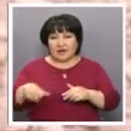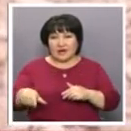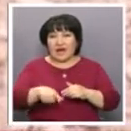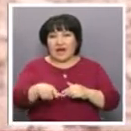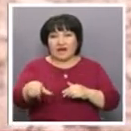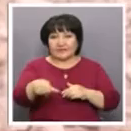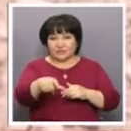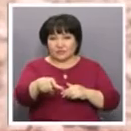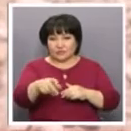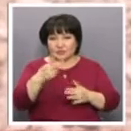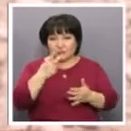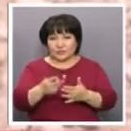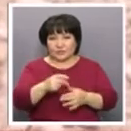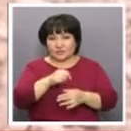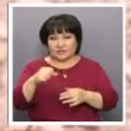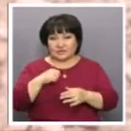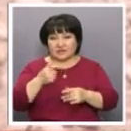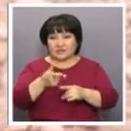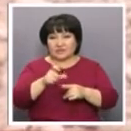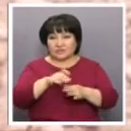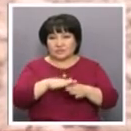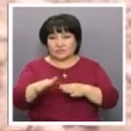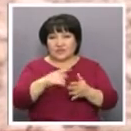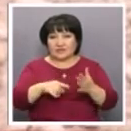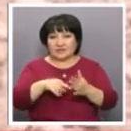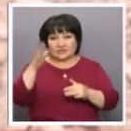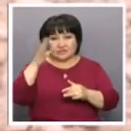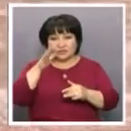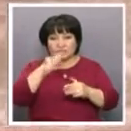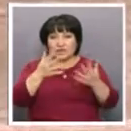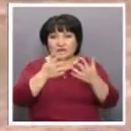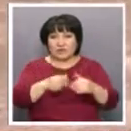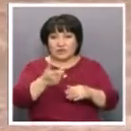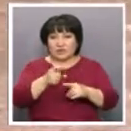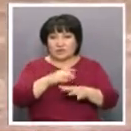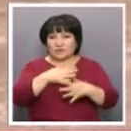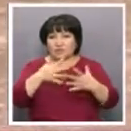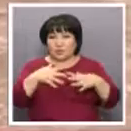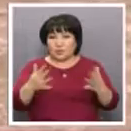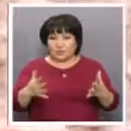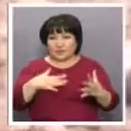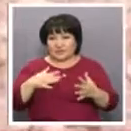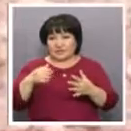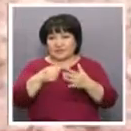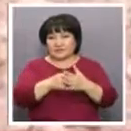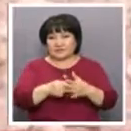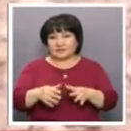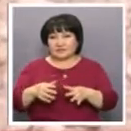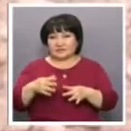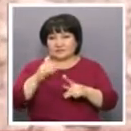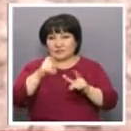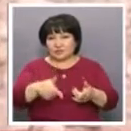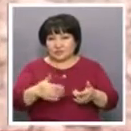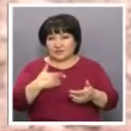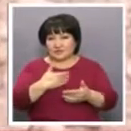тұрсыз, толып кетті мына жер. Өйткені қаланың суы көлемі үлкен. Со қаланың суы бізге келіп отыр. Бұл жерде қазір бізде дренаж орналасқан